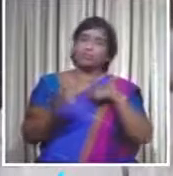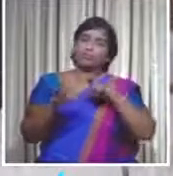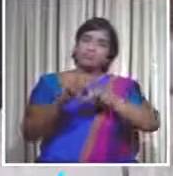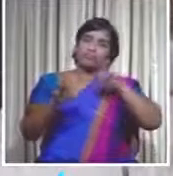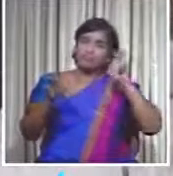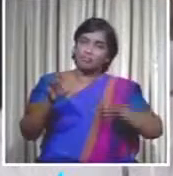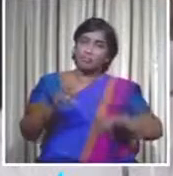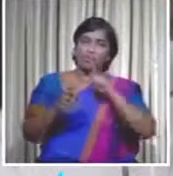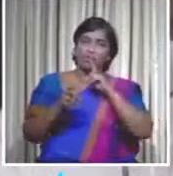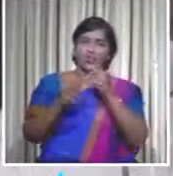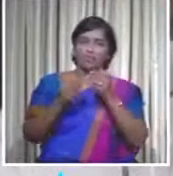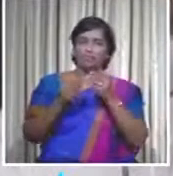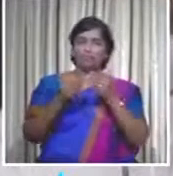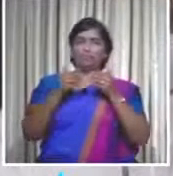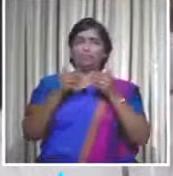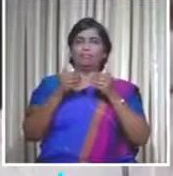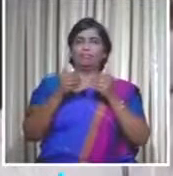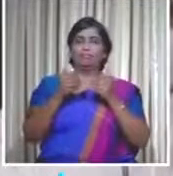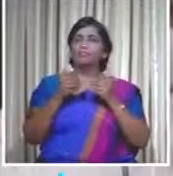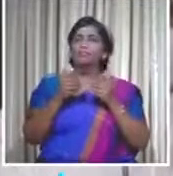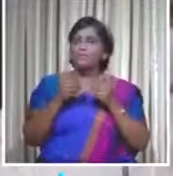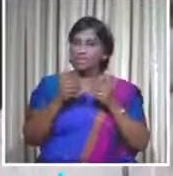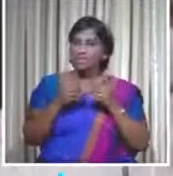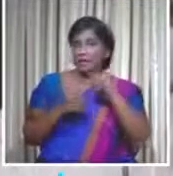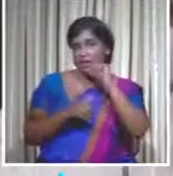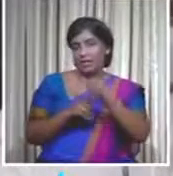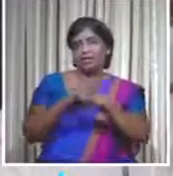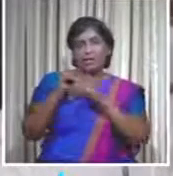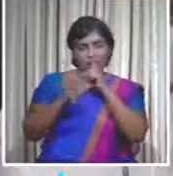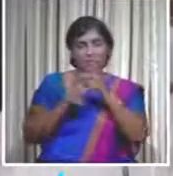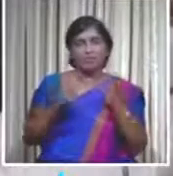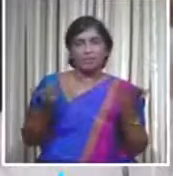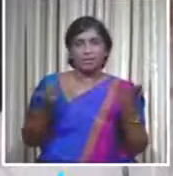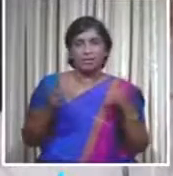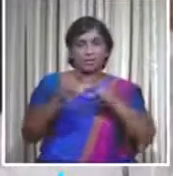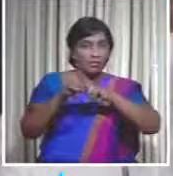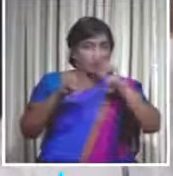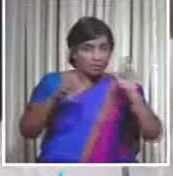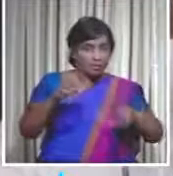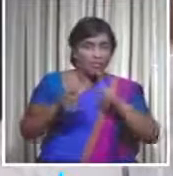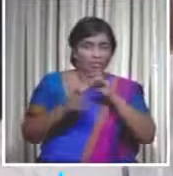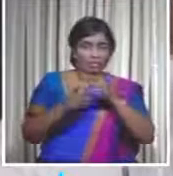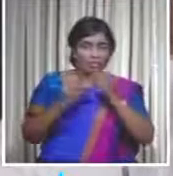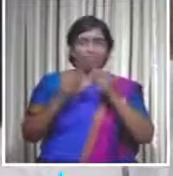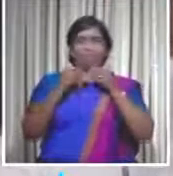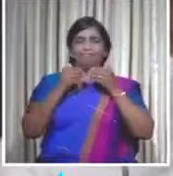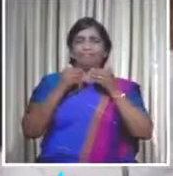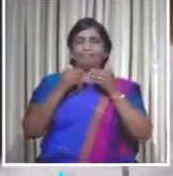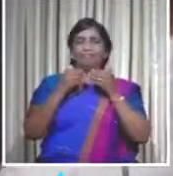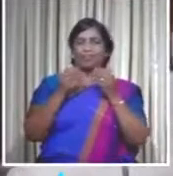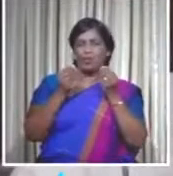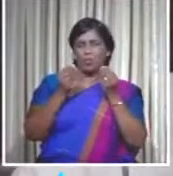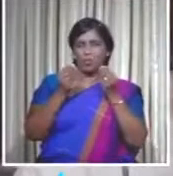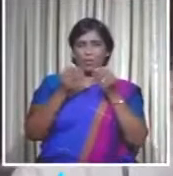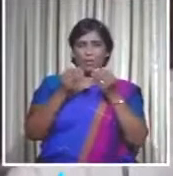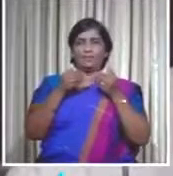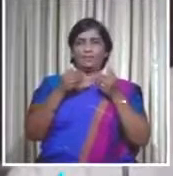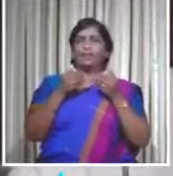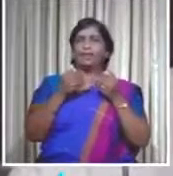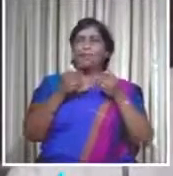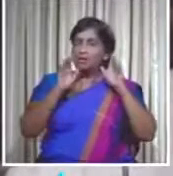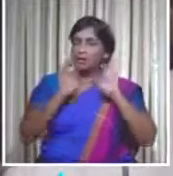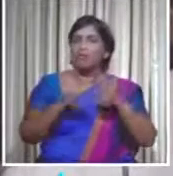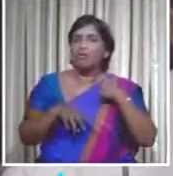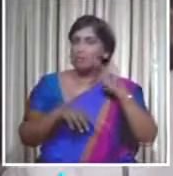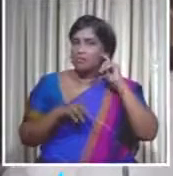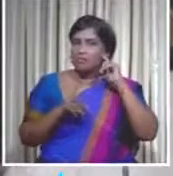කිව්ව ගමන් පොඩ්ඩක් රිවර්ස් එකකට ගියා. ඒකනේ ඇත්ත කතාව. එතුමා ඉල්ලා අස්සෙනවා කිව්ව ගමන් රිවර්ස් එකකට ගියා පොඩි පොඩි පොඩි රිවර්ස් එකක්. එහෙනම් අපි දන්නේ